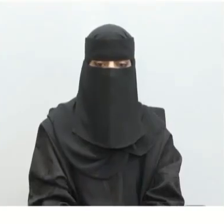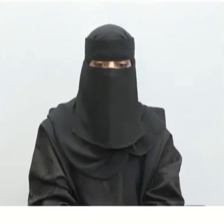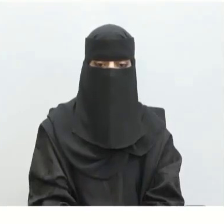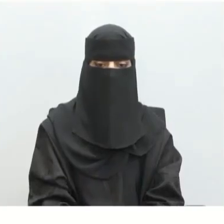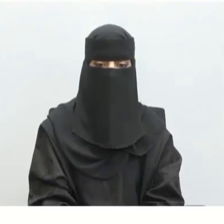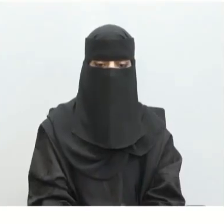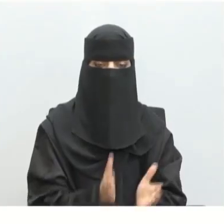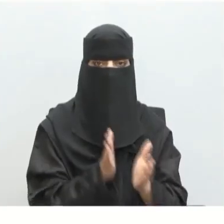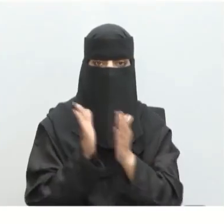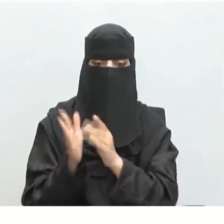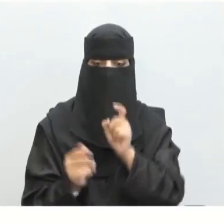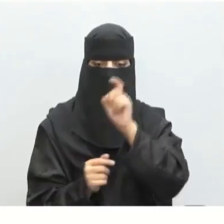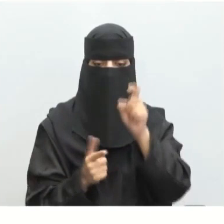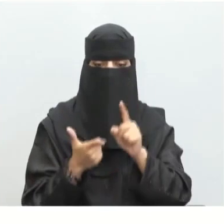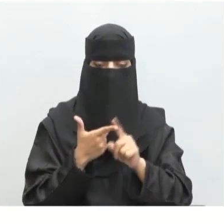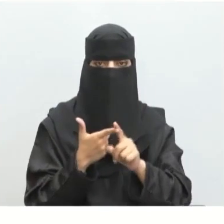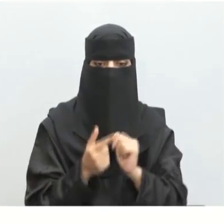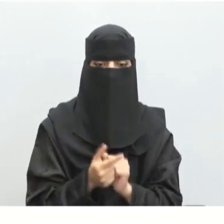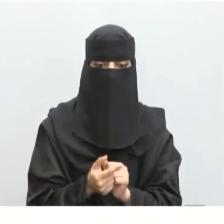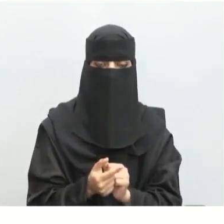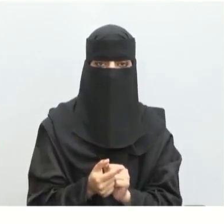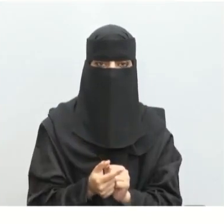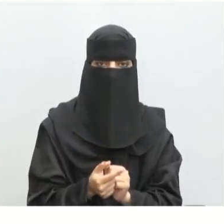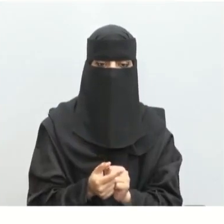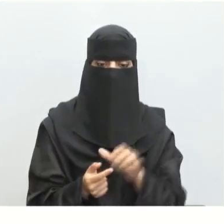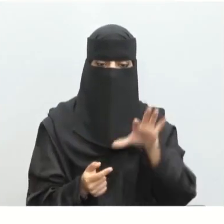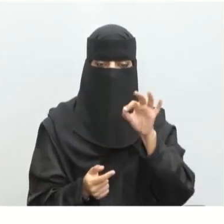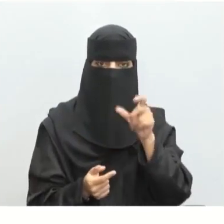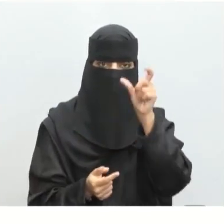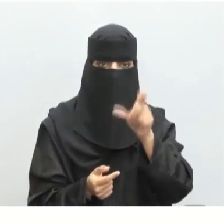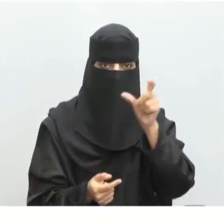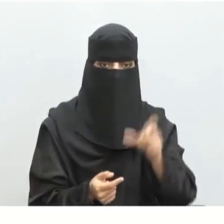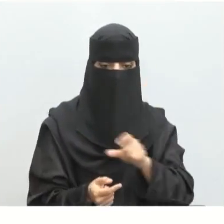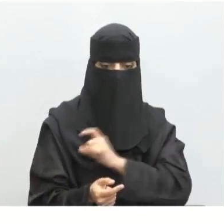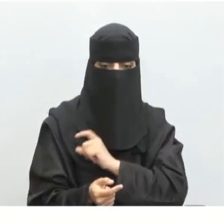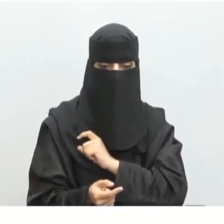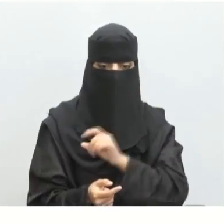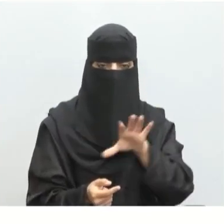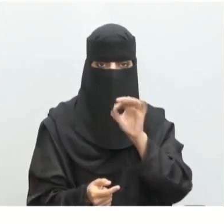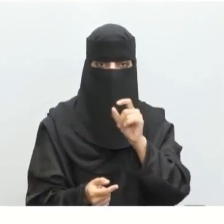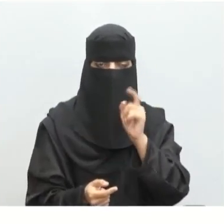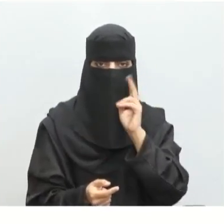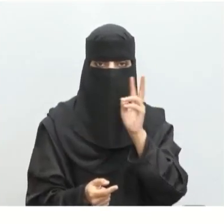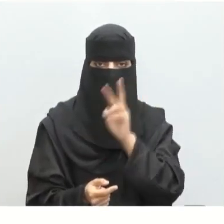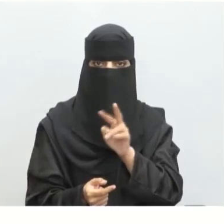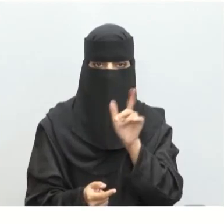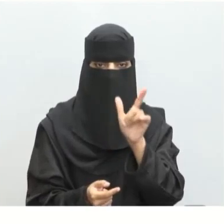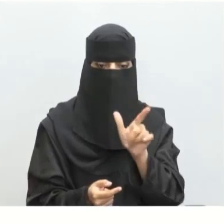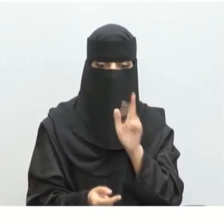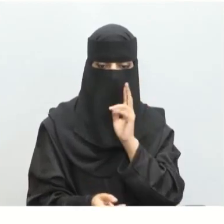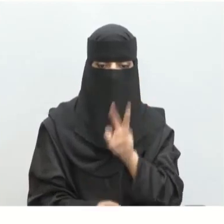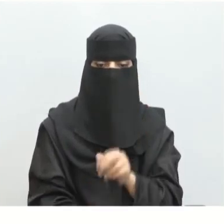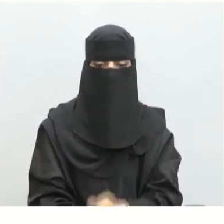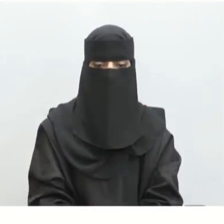المنطقه السؤال الثاني يختار الطلبه الخيار الصحيح فيما